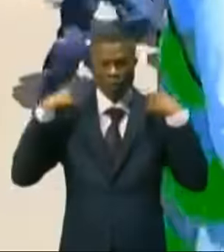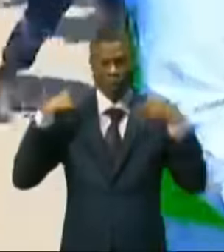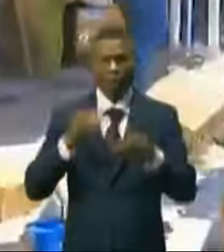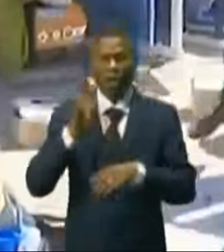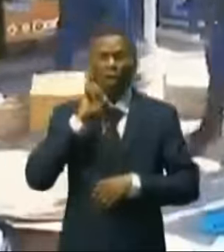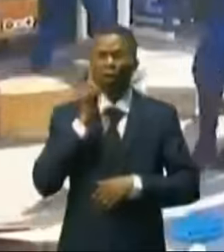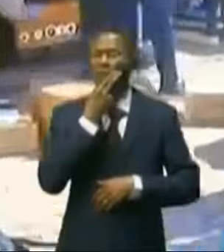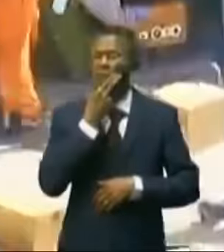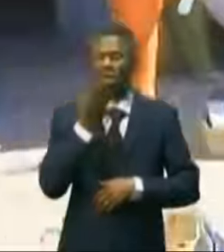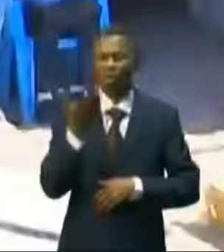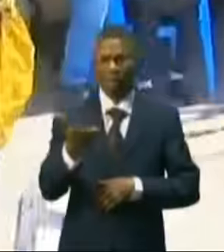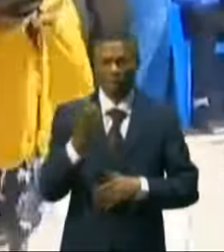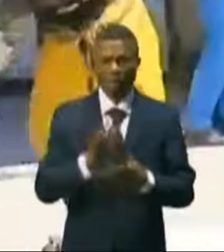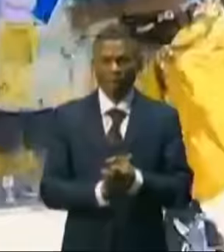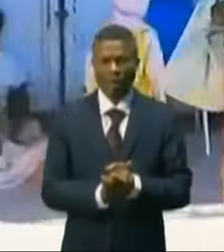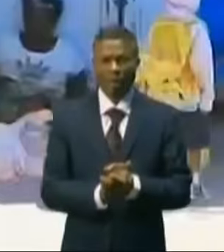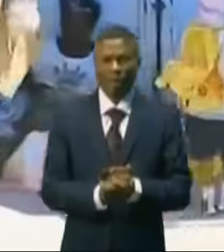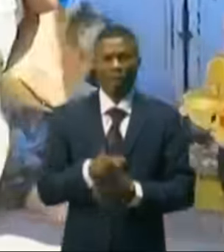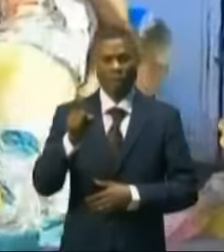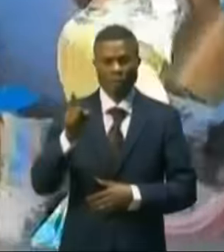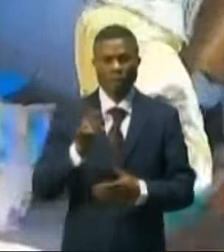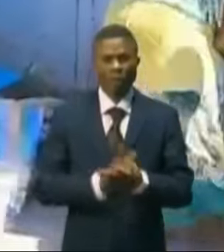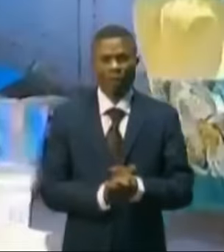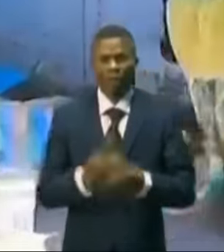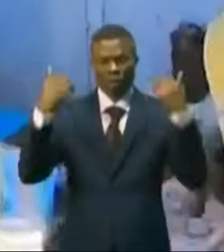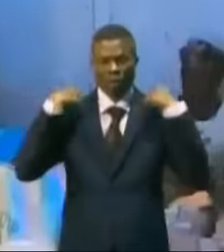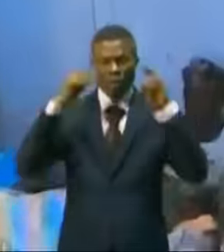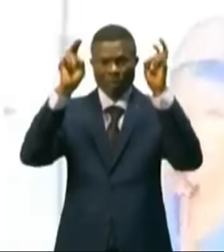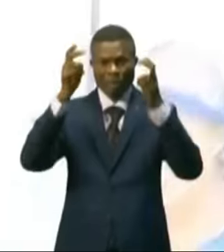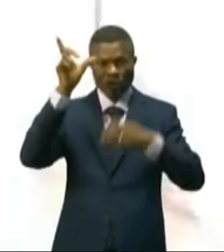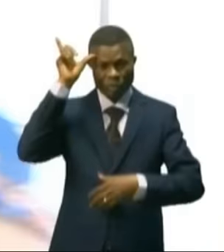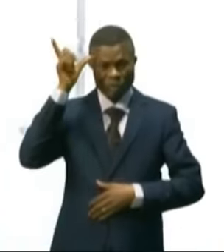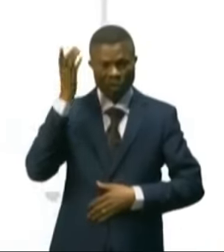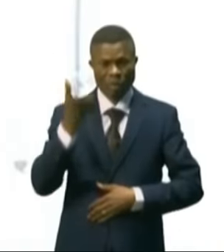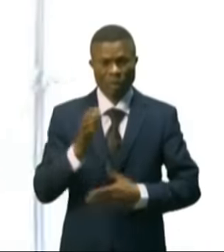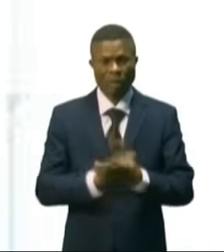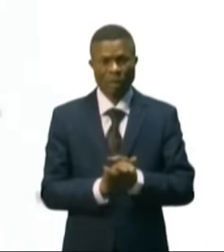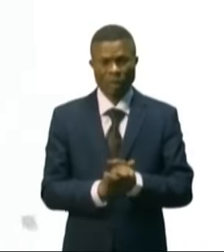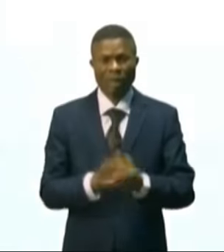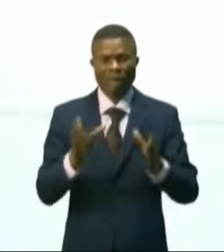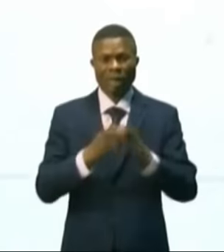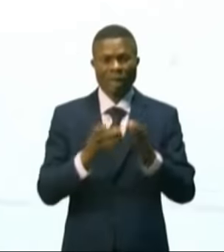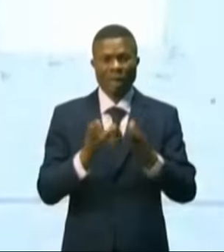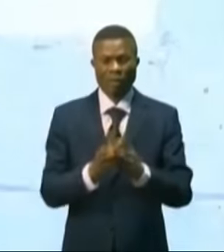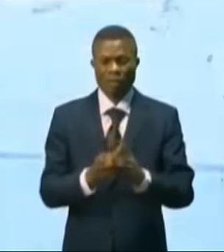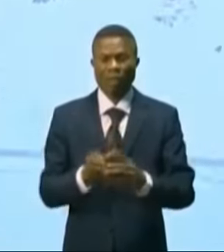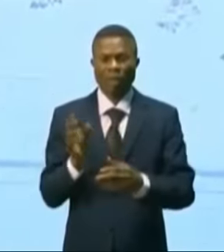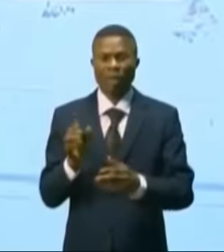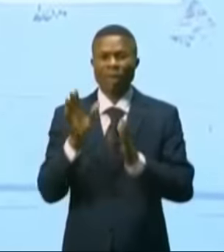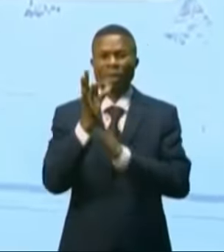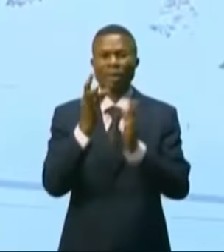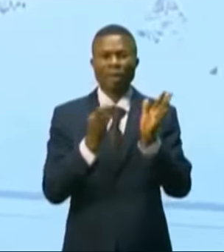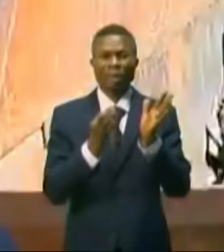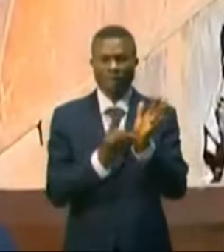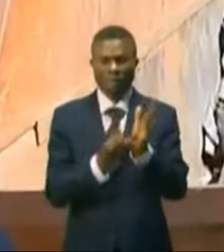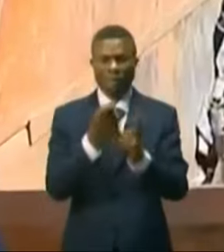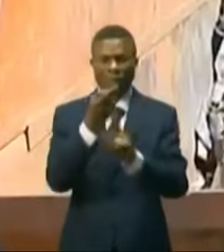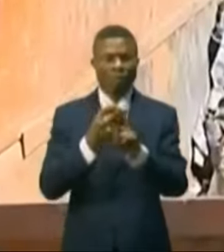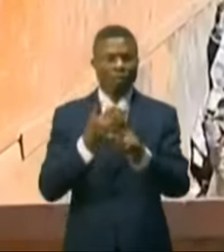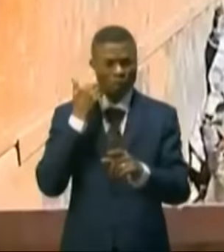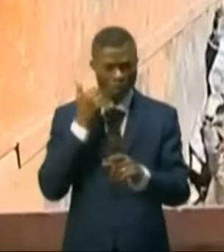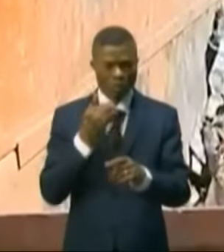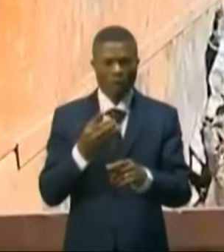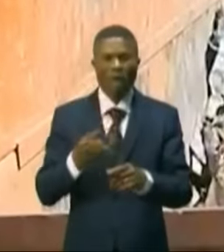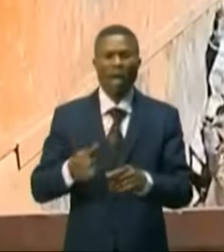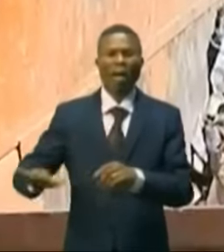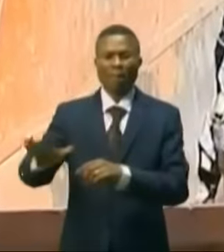ville, l'honorable Joyce Tunda Chansa, maire ad intérim de Lubumbashi, a fait ce lundi 17 juin 2024 la ronde dans les coins et